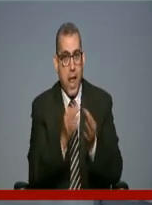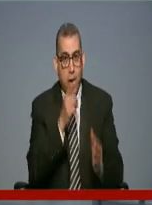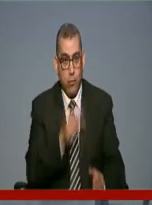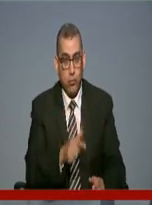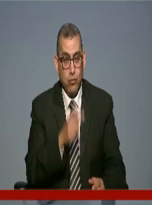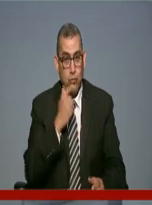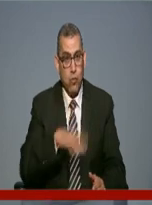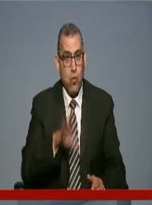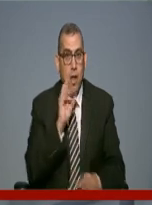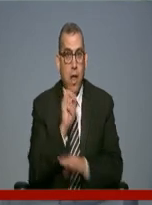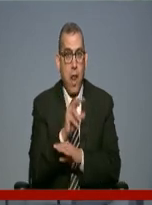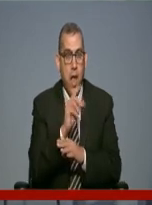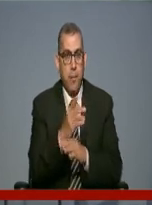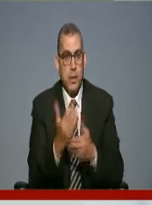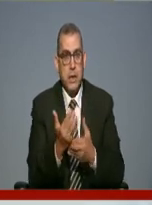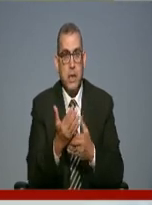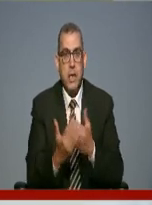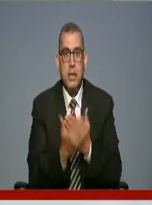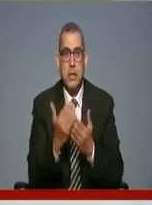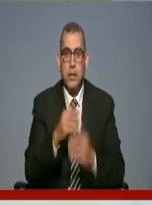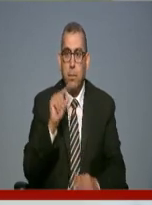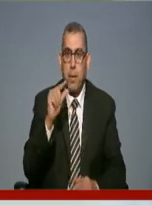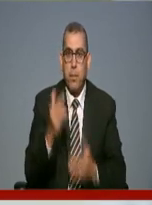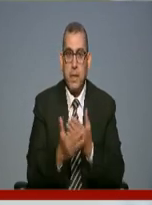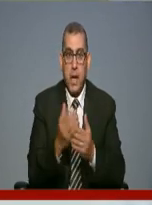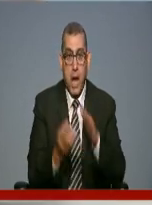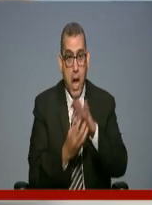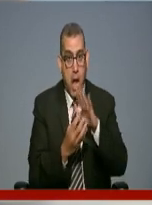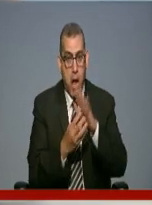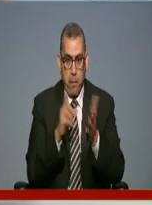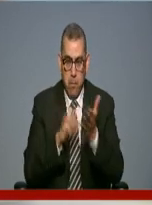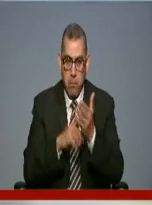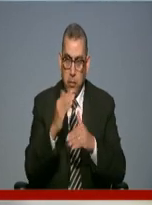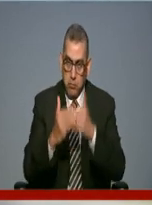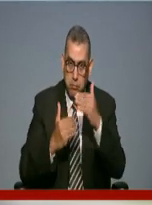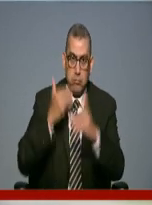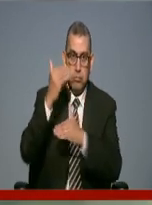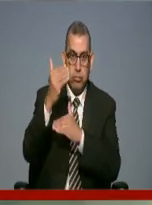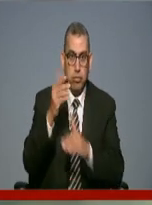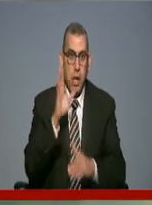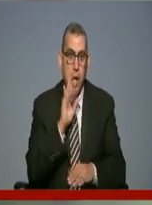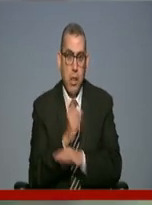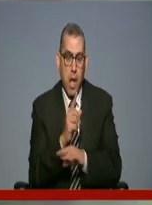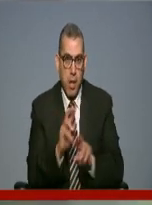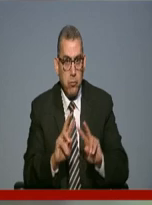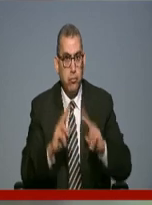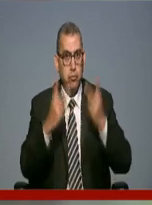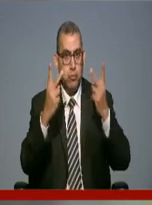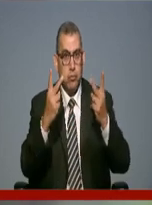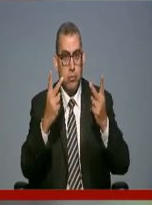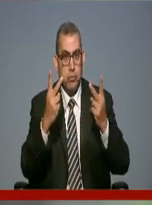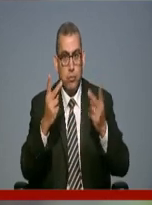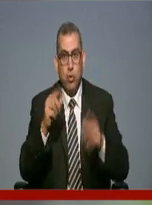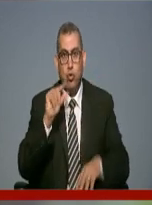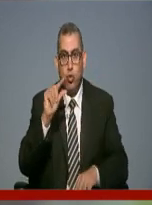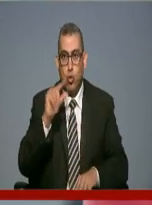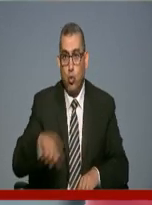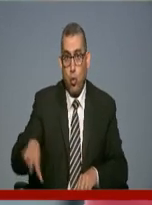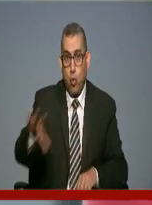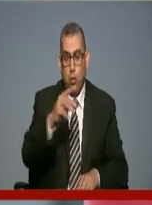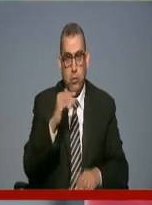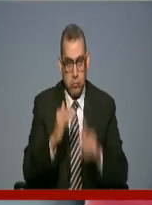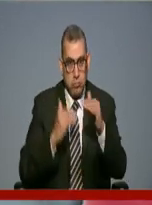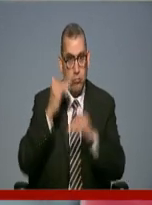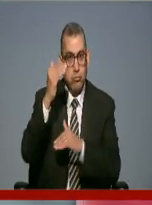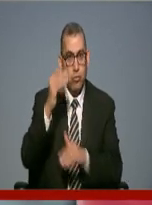برامج تعليمية جديدة ومختلفة. حقيقي الجامعة على أعلى مستوى، جودة التعليم أحسن، والدكاترة هنا بصراحة على أعلى مستوى. في